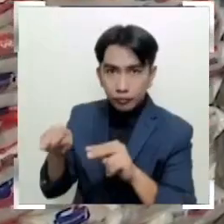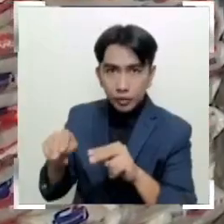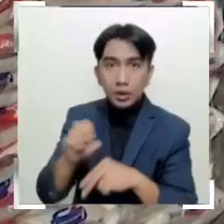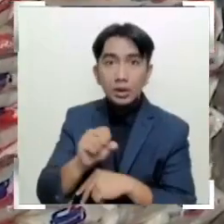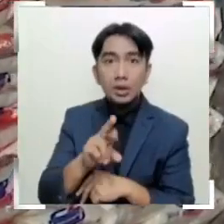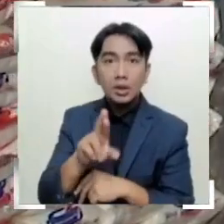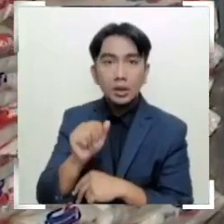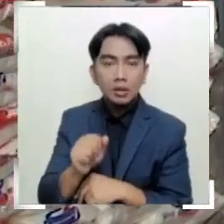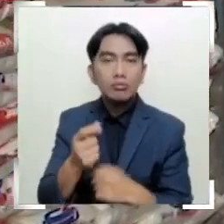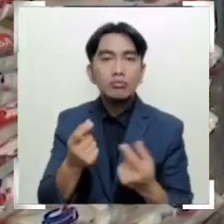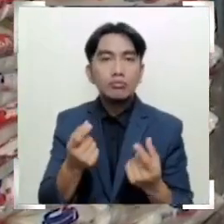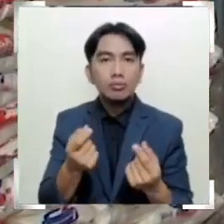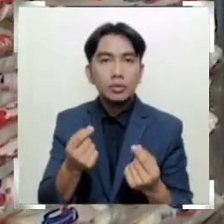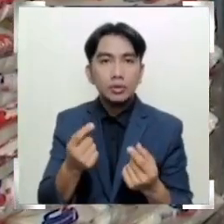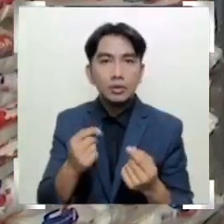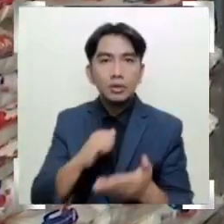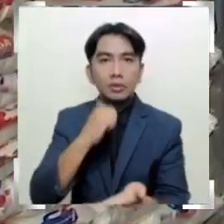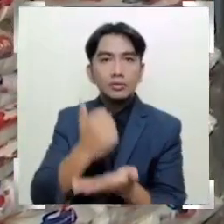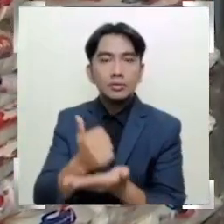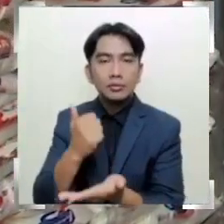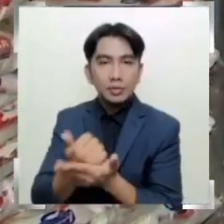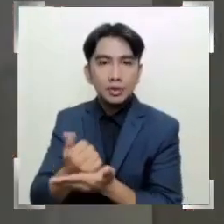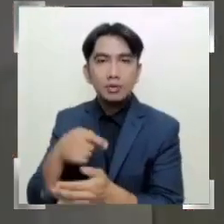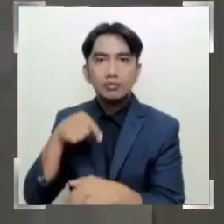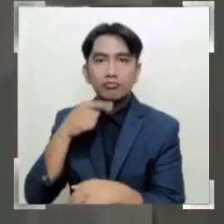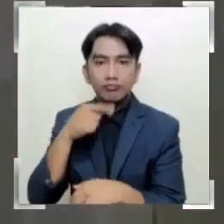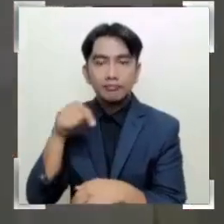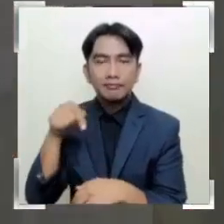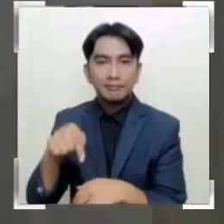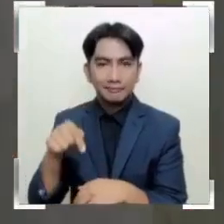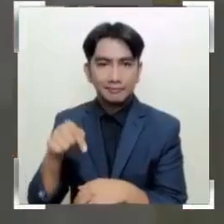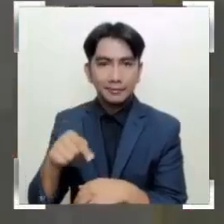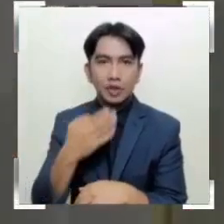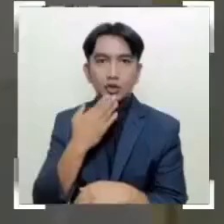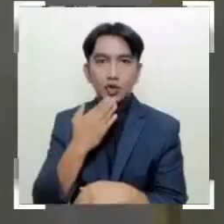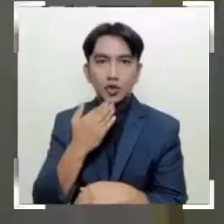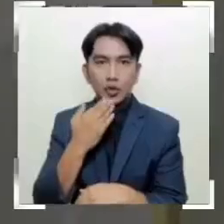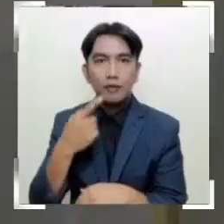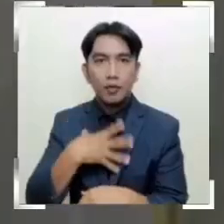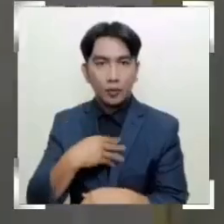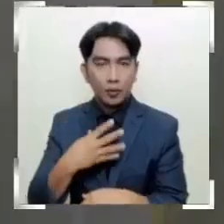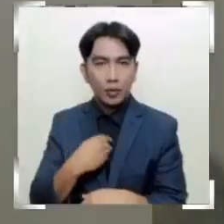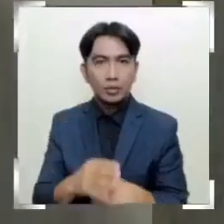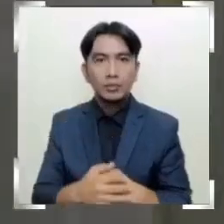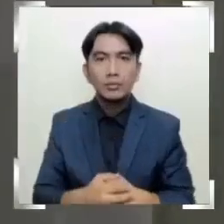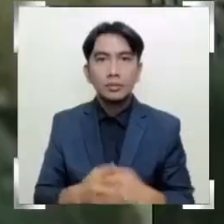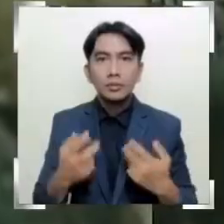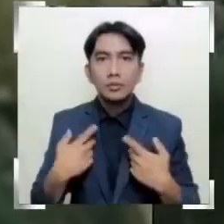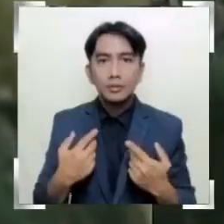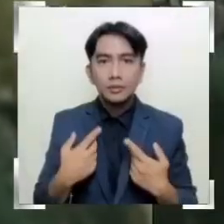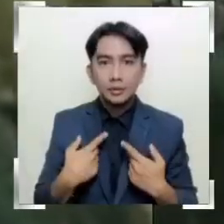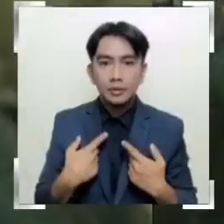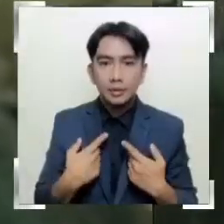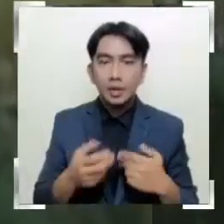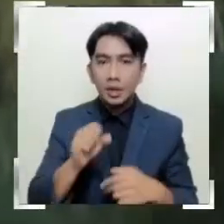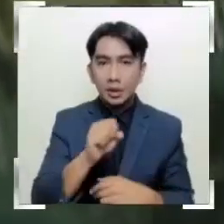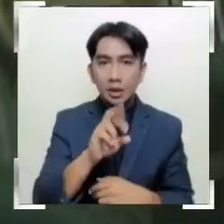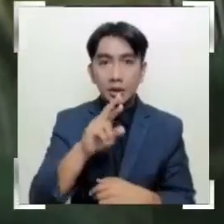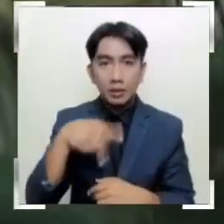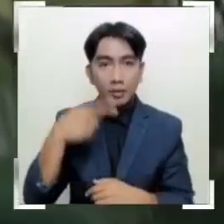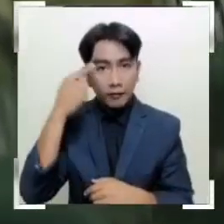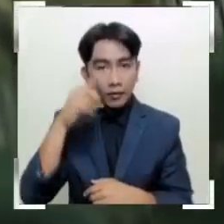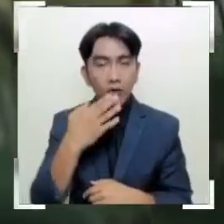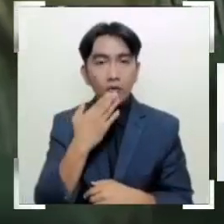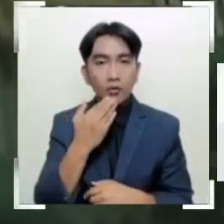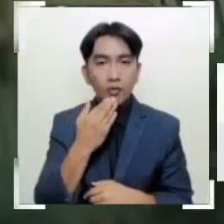ang pagtatakda ng suggested retail price sa puting asukal. 85 pesos per kilo ang planong itakdang SRP sa puting asukal na